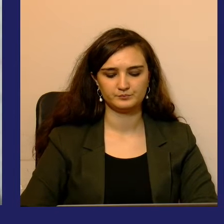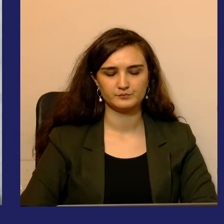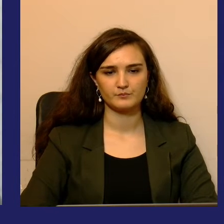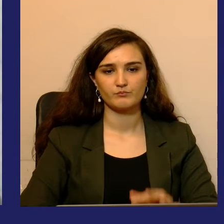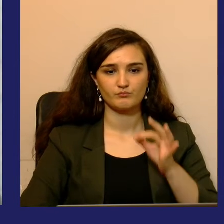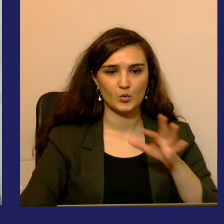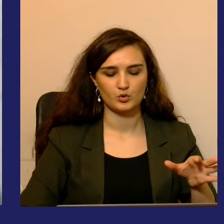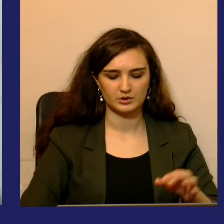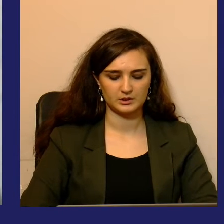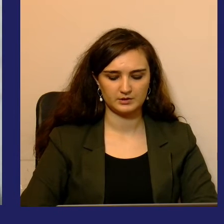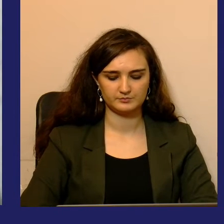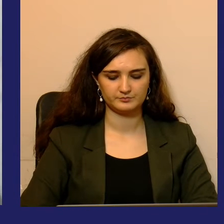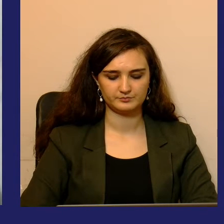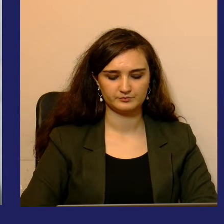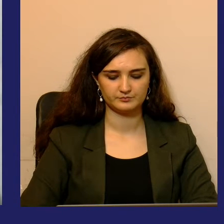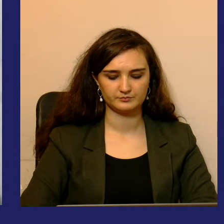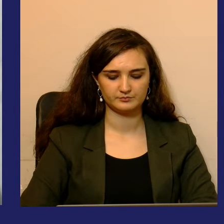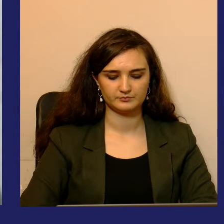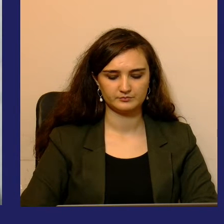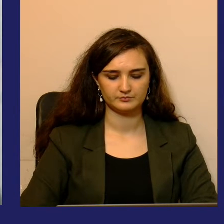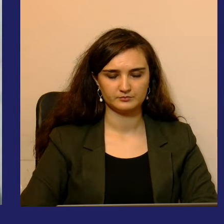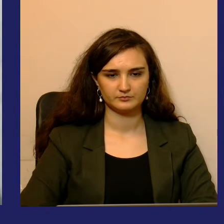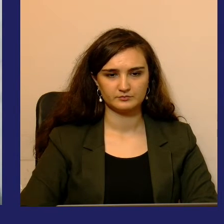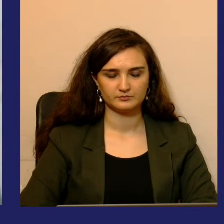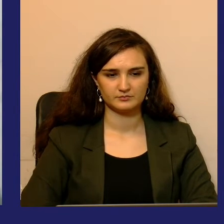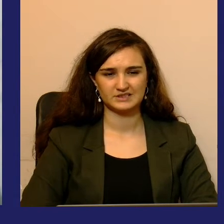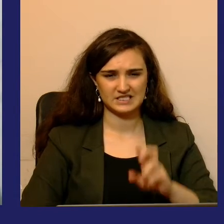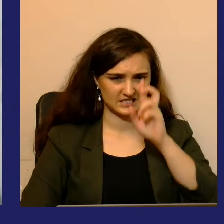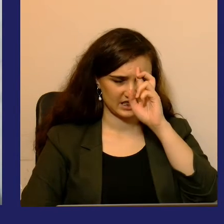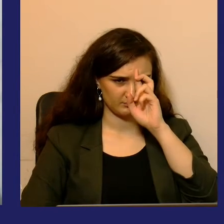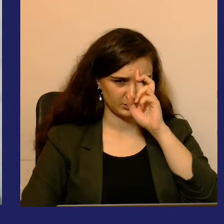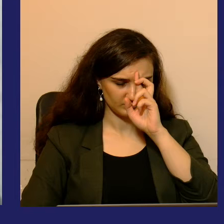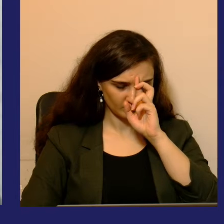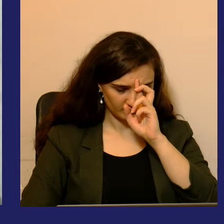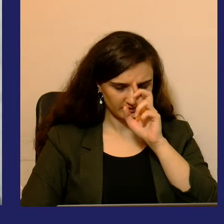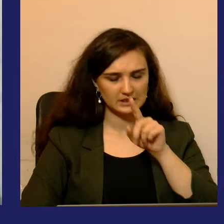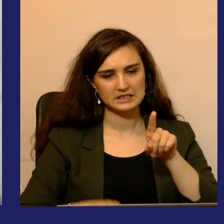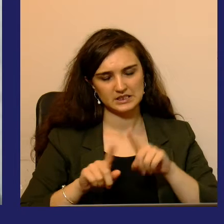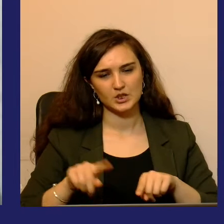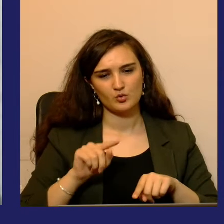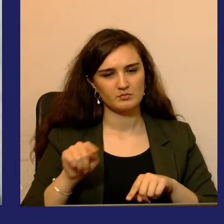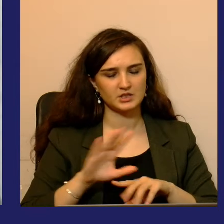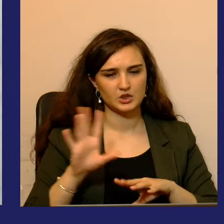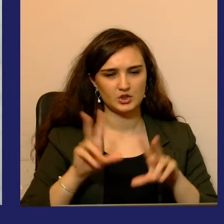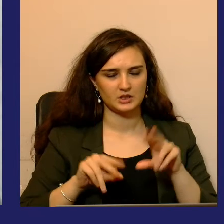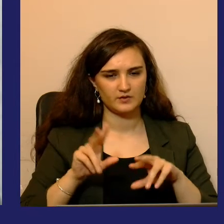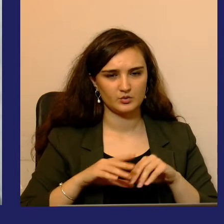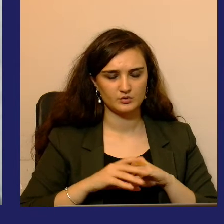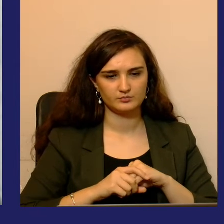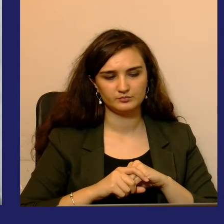მოულოდნელი კრიზისების დროს სახელმწიფომ, ისე რომ ეს არ